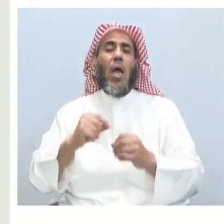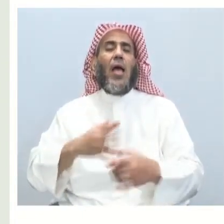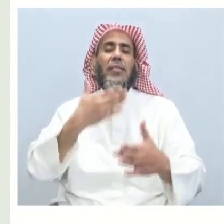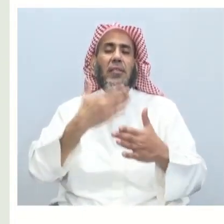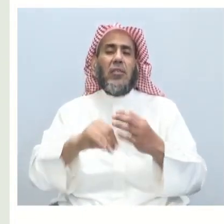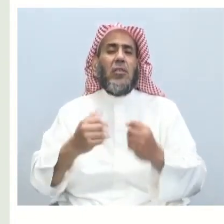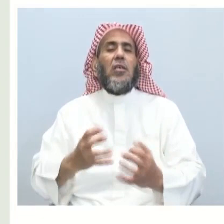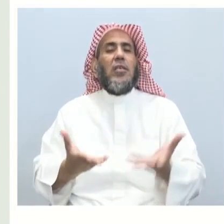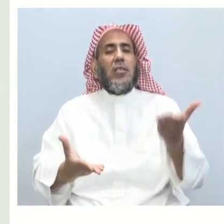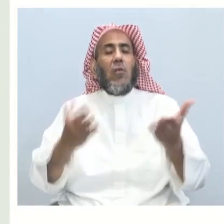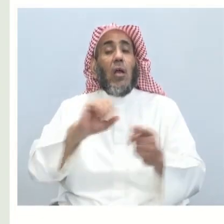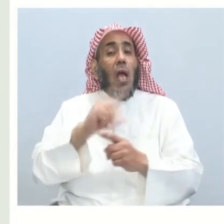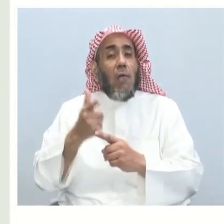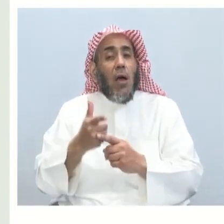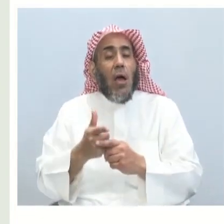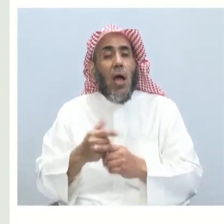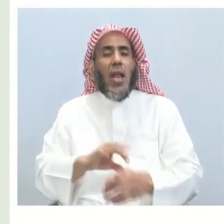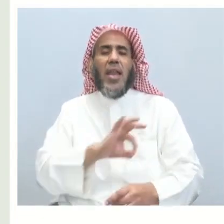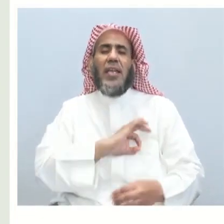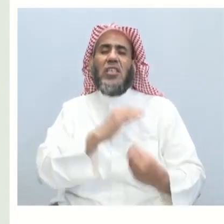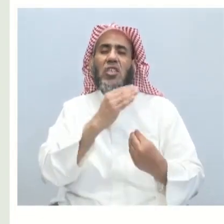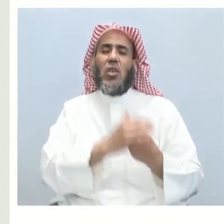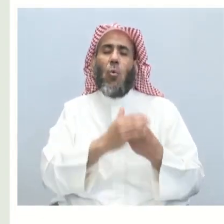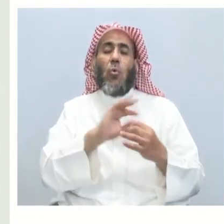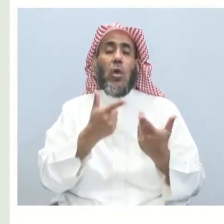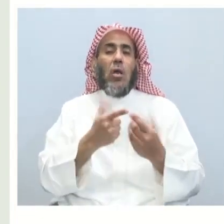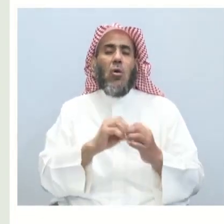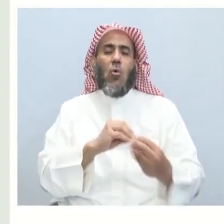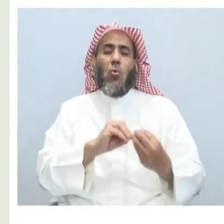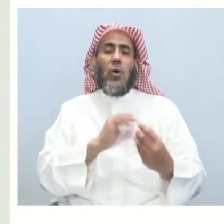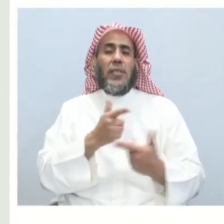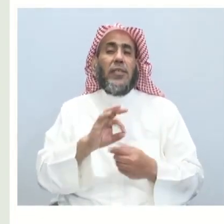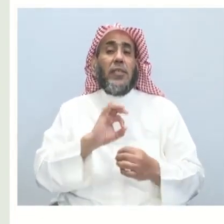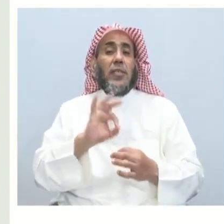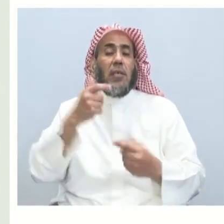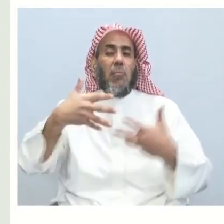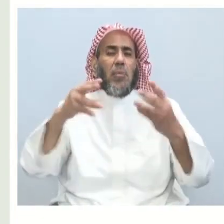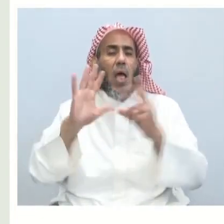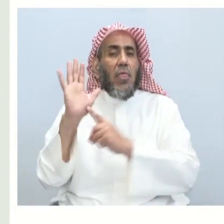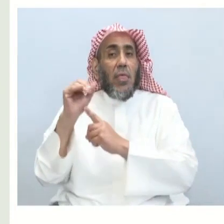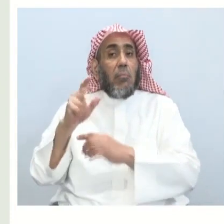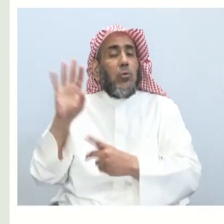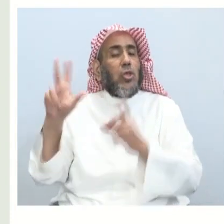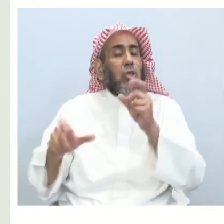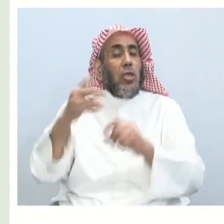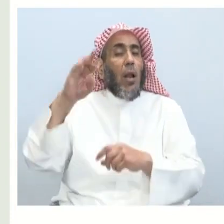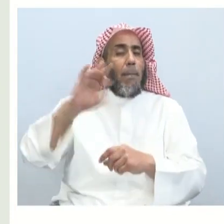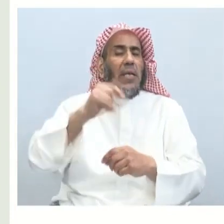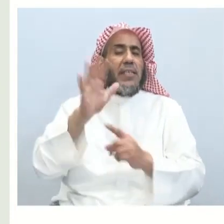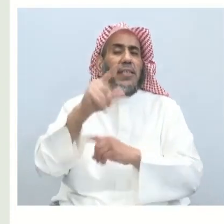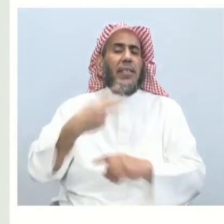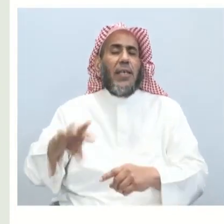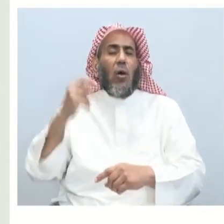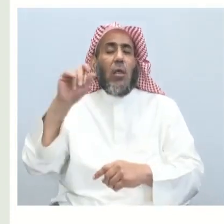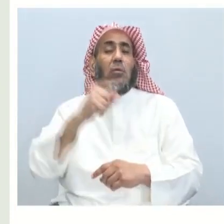وتحدث عن كيف الشوق والاشتياق وايضا طريقه ايضا صياغه هنا تاثر بالادب العباسي والاندلسي كما تاثر الشعر السعودي